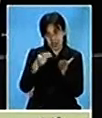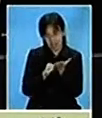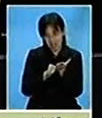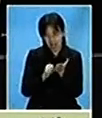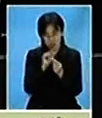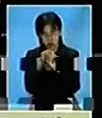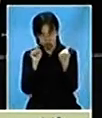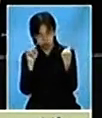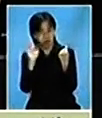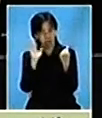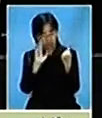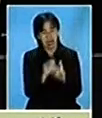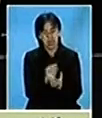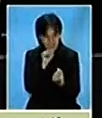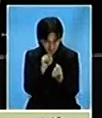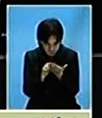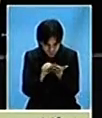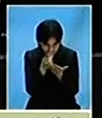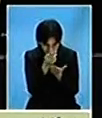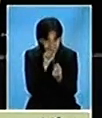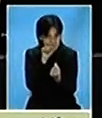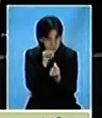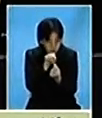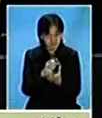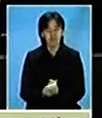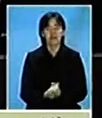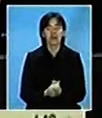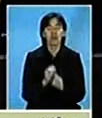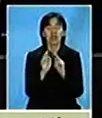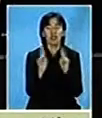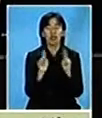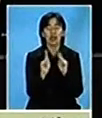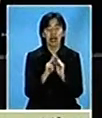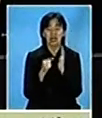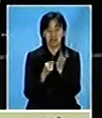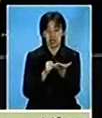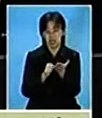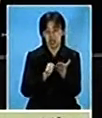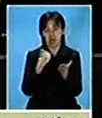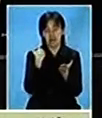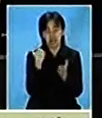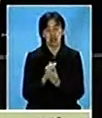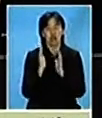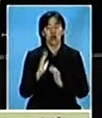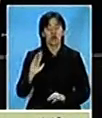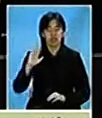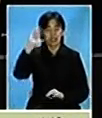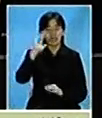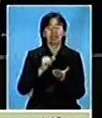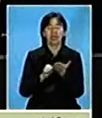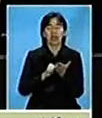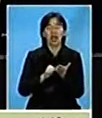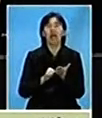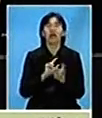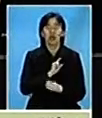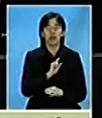ประเด็นอื่นนะครับแล้วก็มาตราใดที่กรรมธิการมีการสงวนความเห็นหรือคำแปรติผู้ที่สงวนความเห็นหรือคำแปรติเท่านั้นจะเป็น